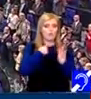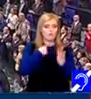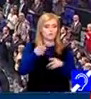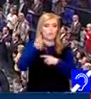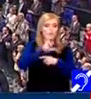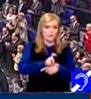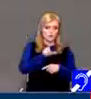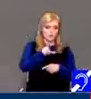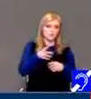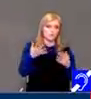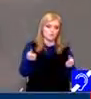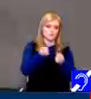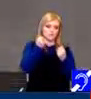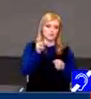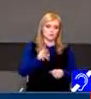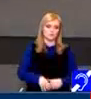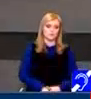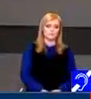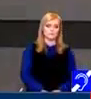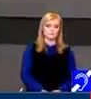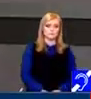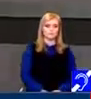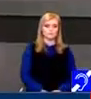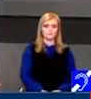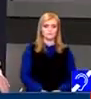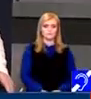decât numărul minim necesar.